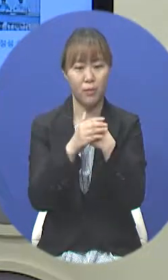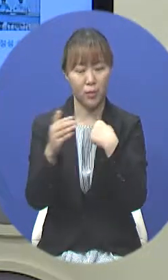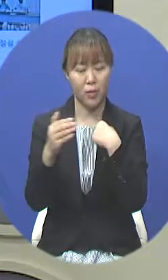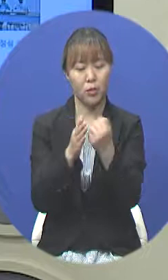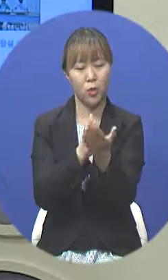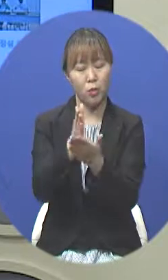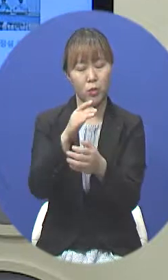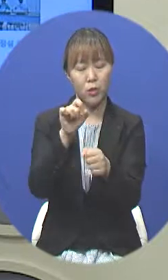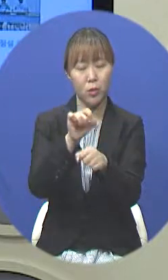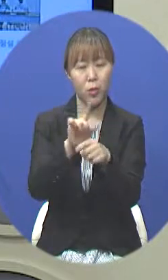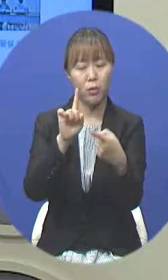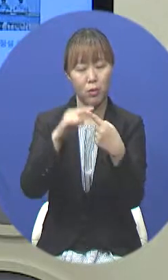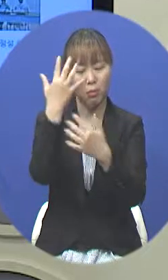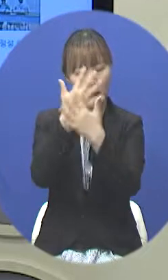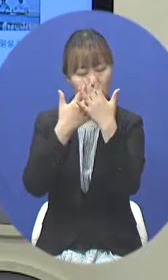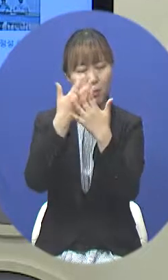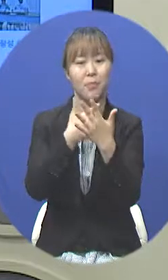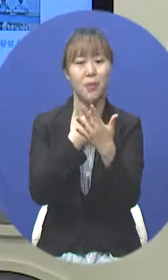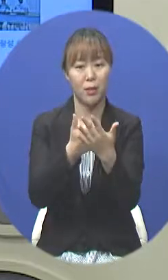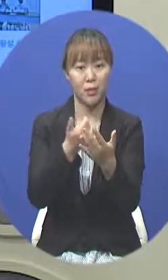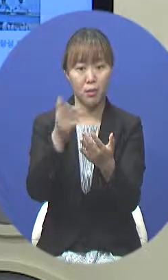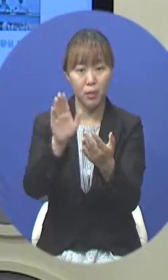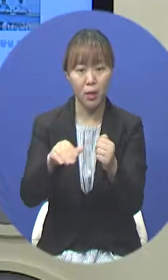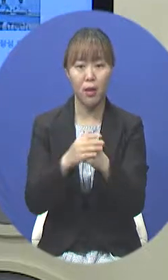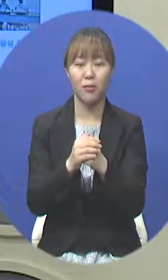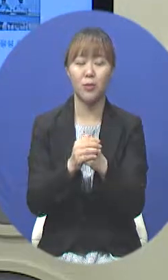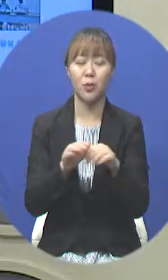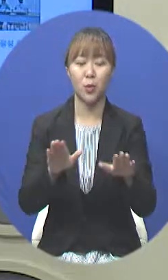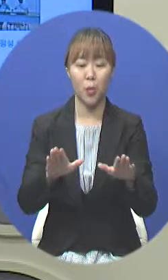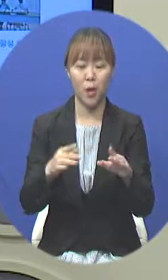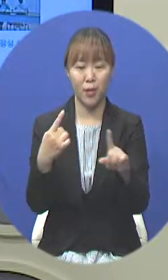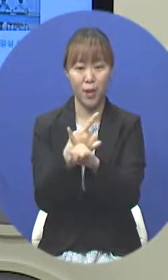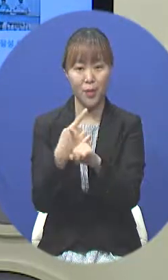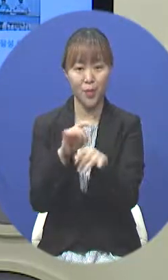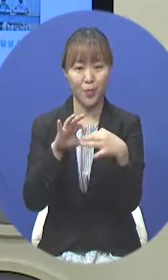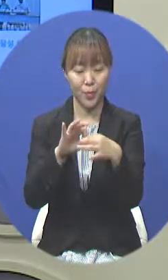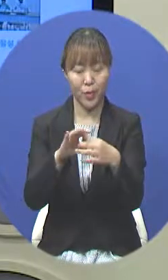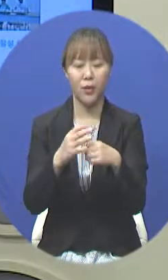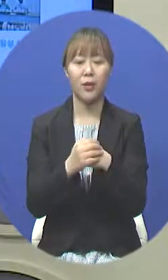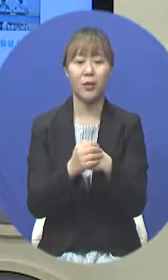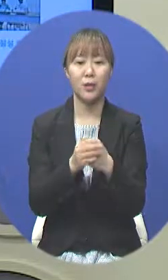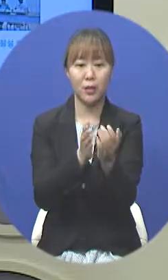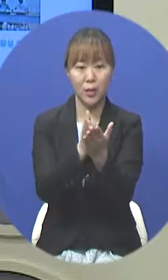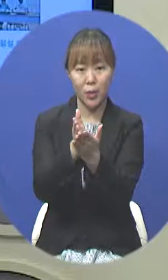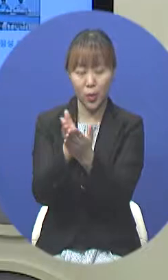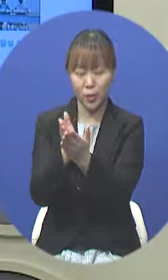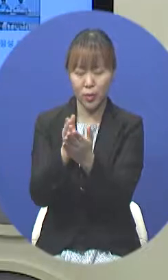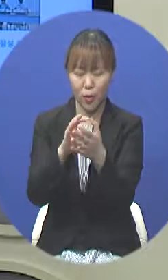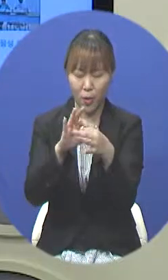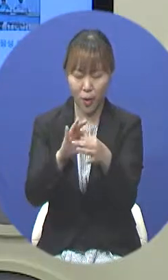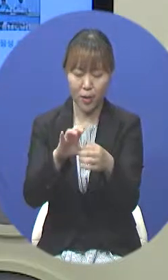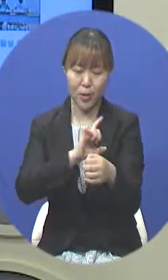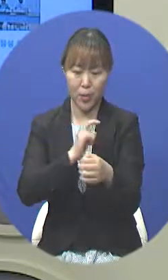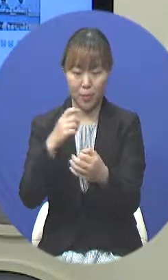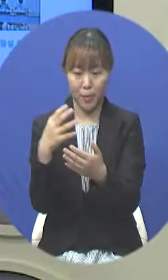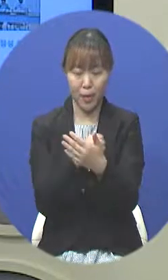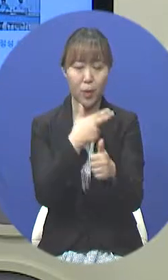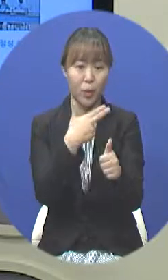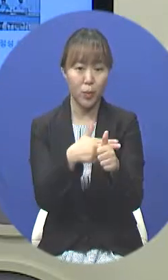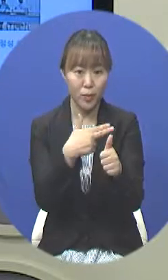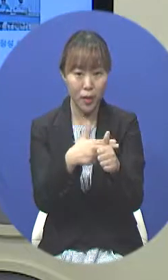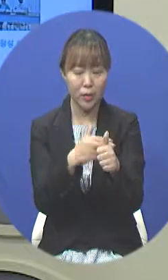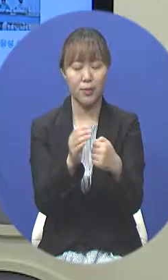이 전문성을 담보하기 어려워 썼는데요 하지만 이번 개정을 통해 진로진학상담 전문 자격증을 보유한